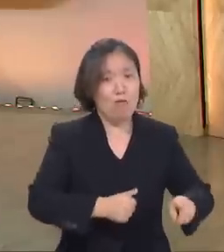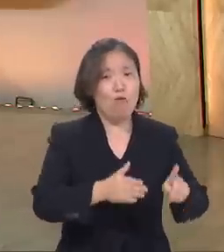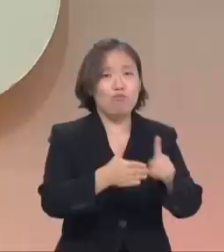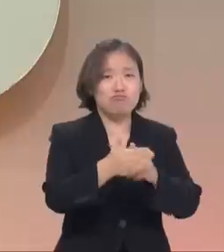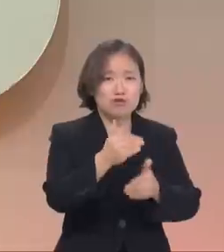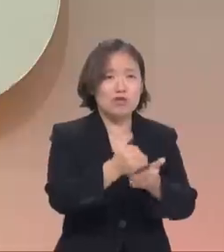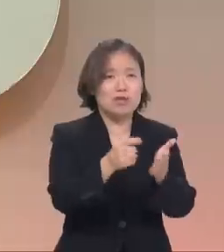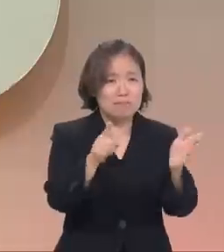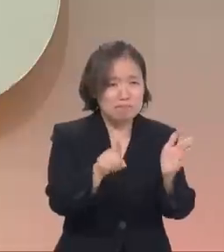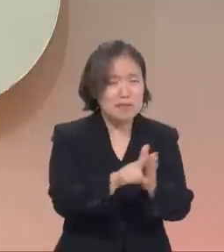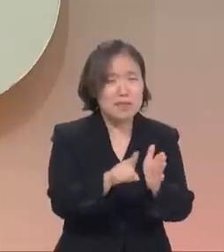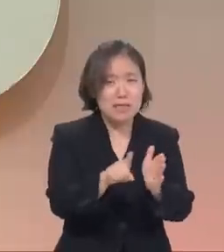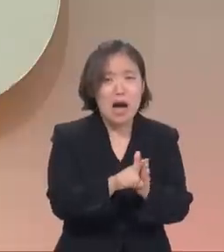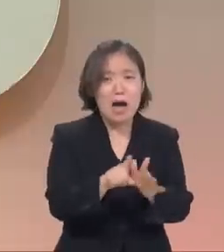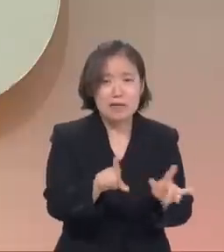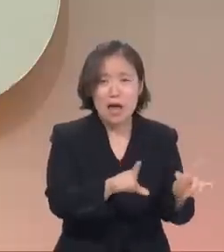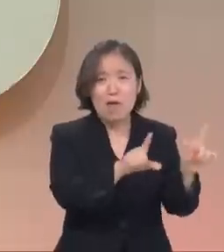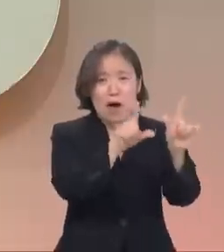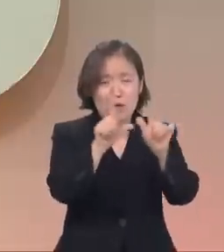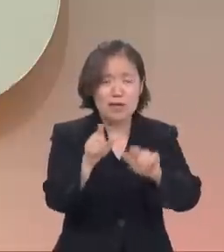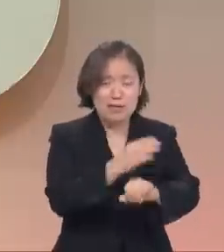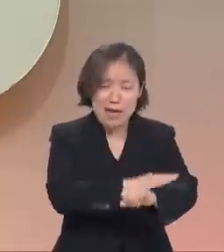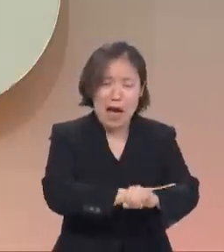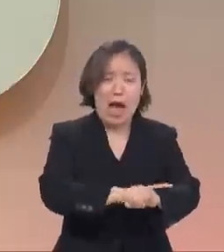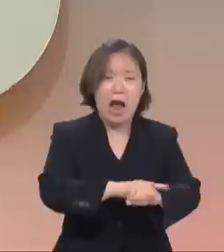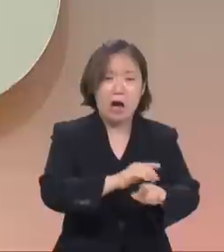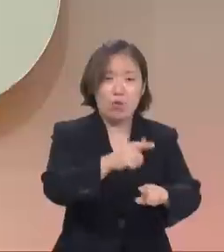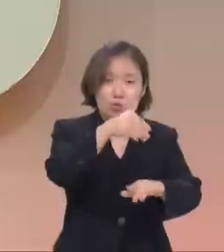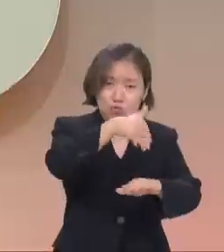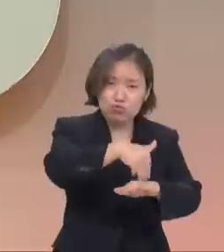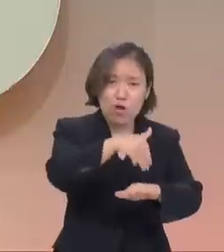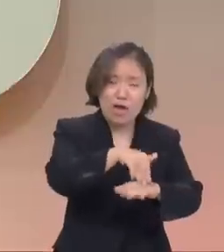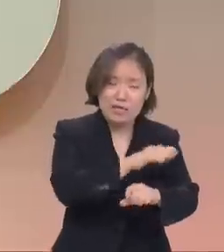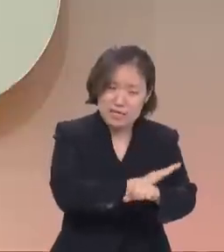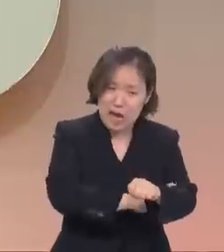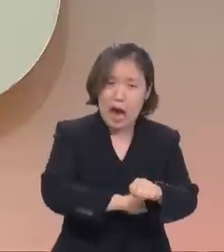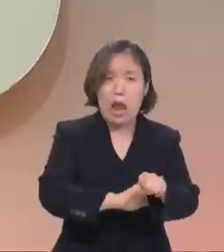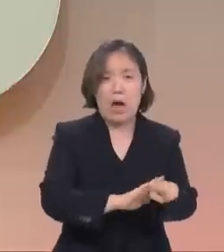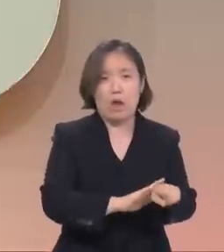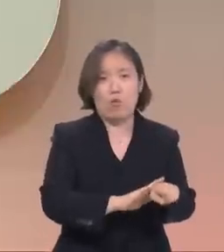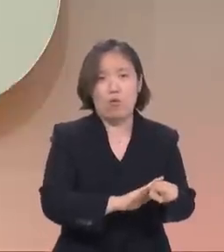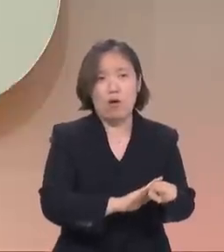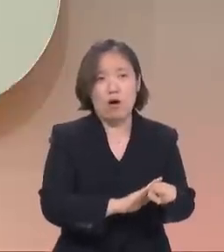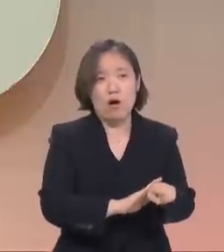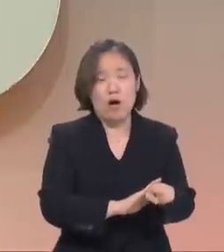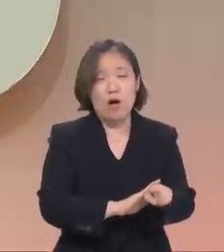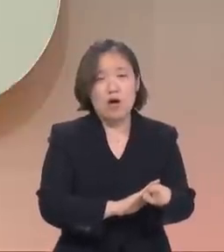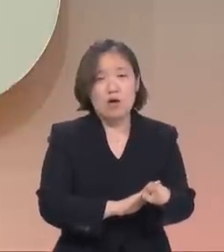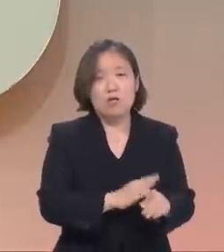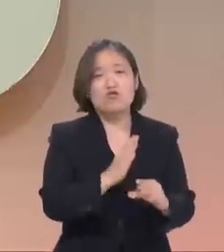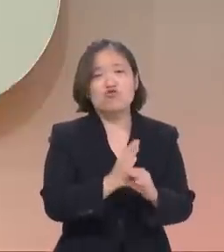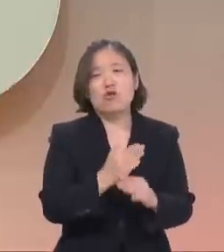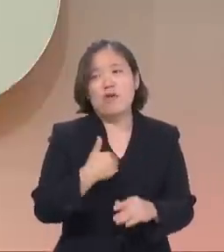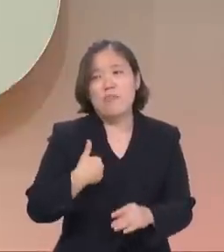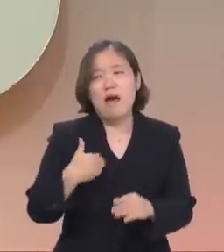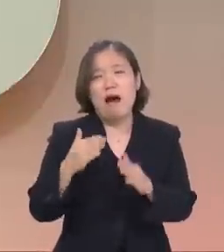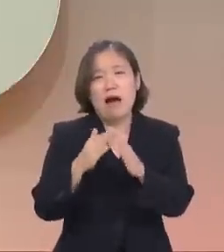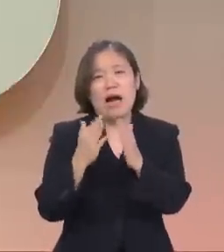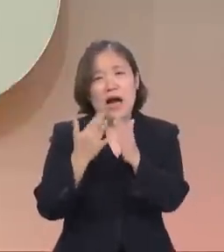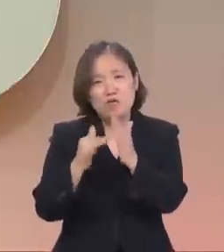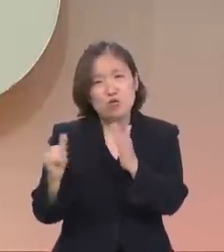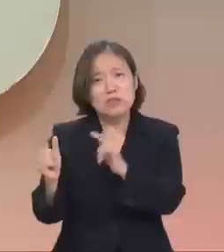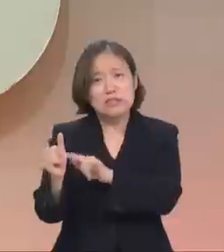했고 이 가정에서의이 불화 때문에이 마음을 평온하게이 마음을